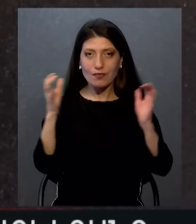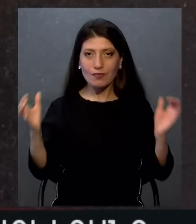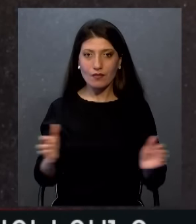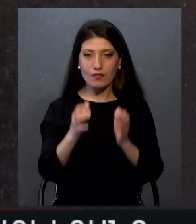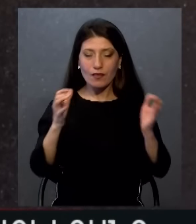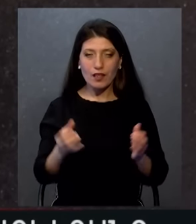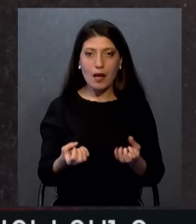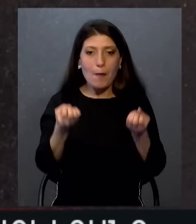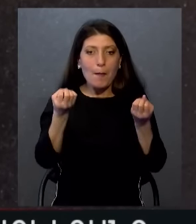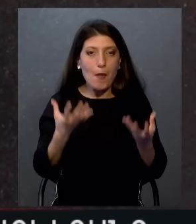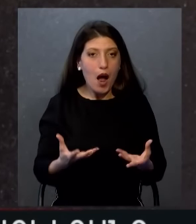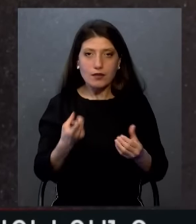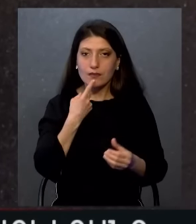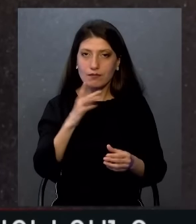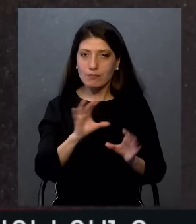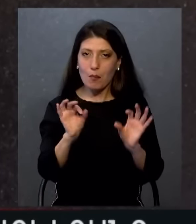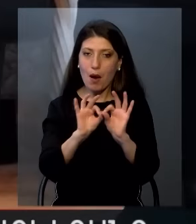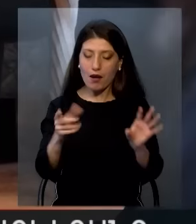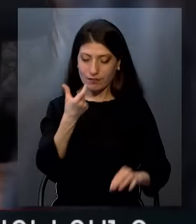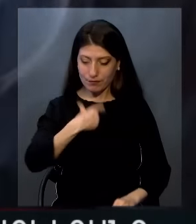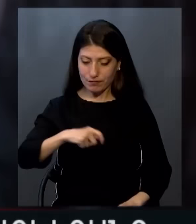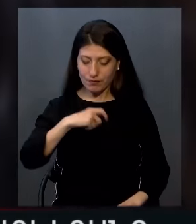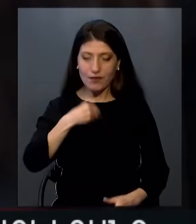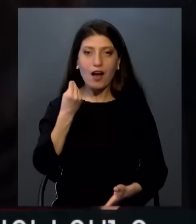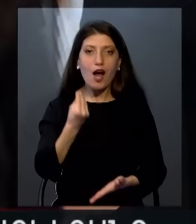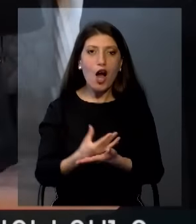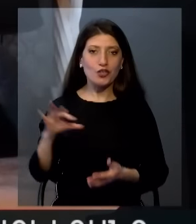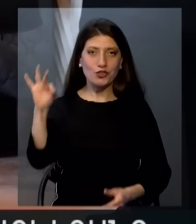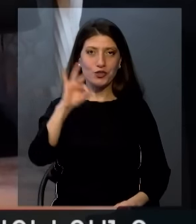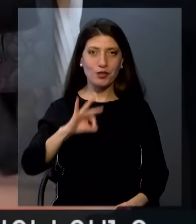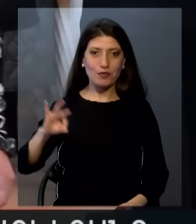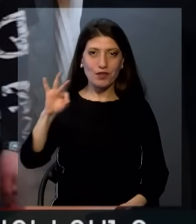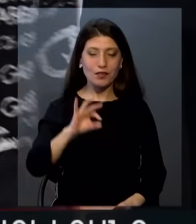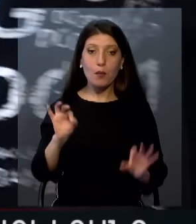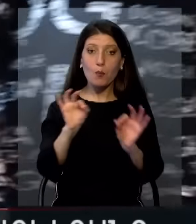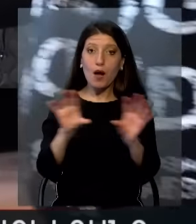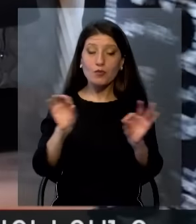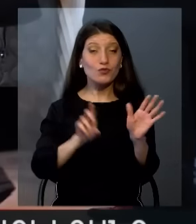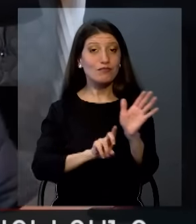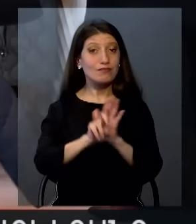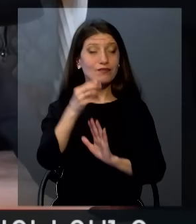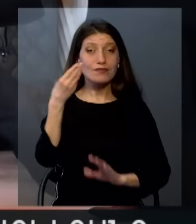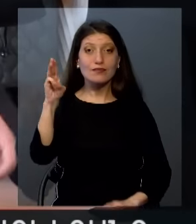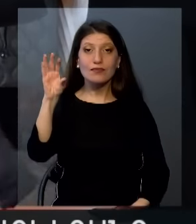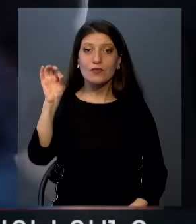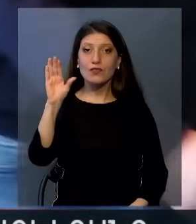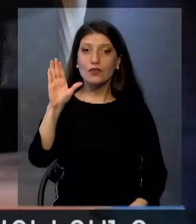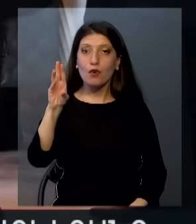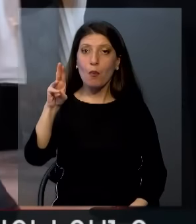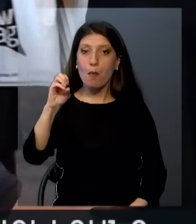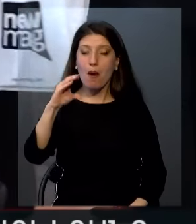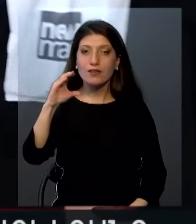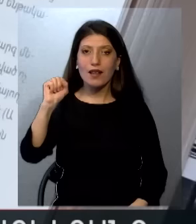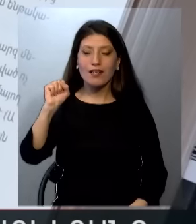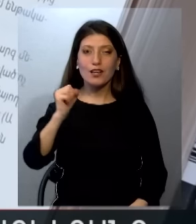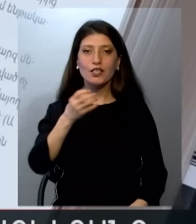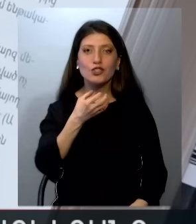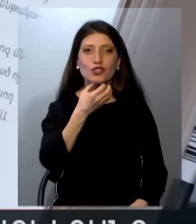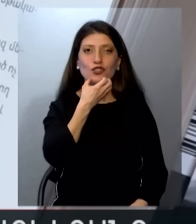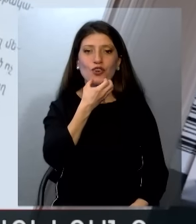ոչ պարզունակ լեզվով պատմելու իր ինքնության և արժեքների մասին։ Պատմությունը սկսվում է Թովմաս Առաքելյանի ճեմարանում